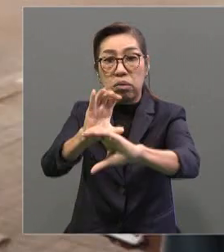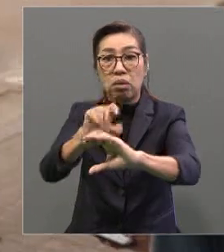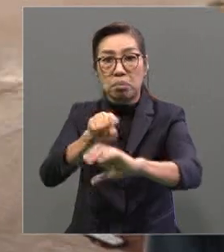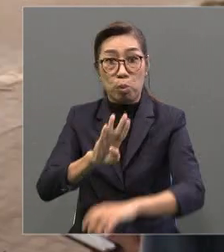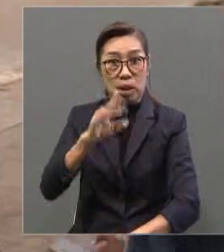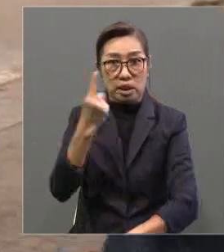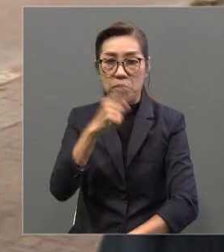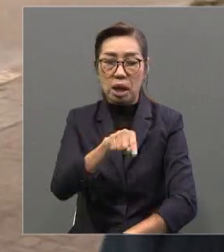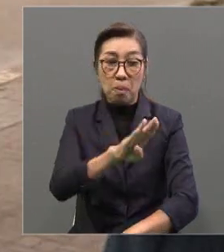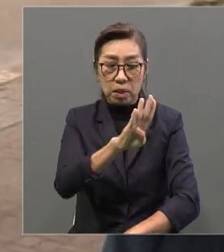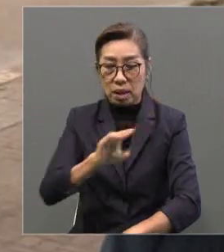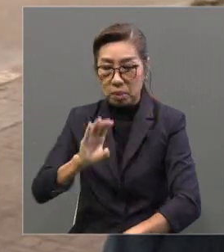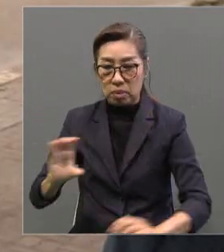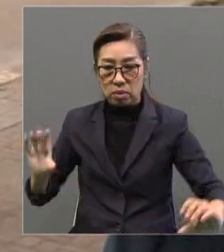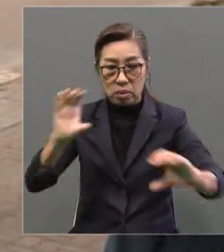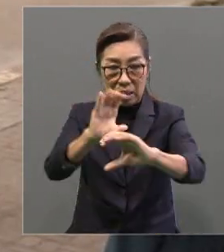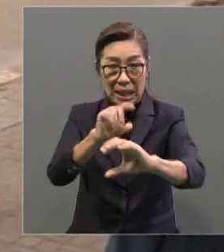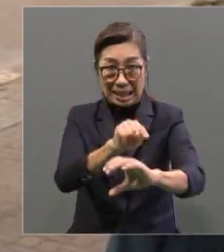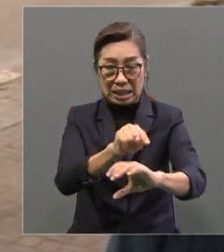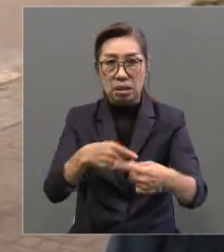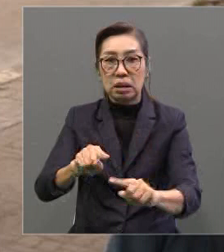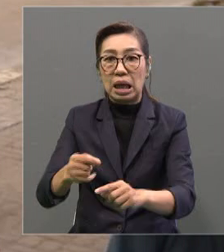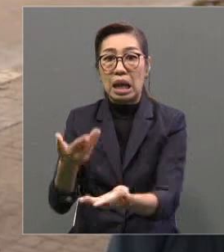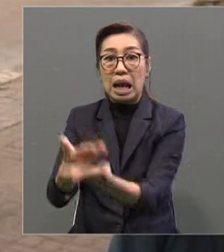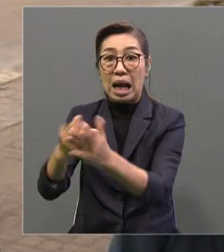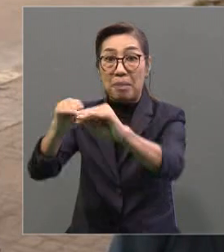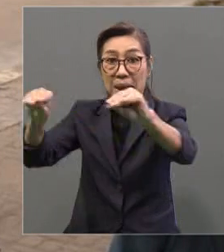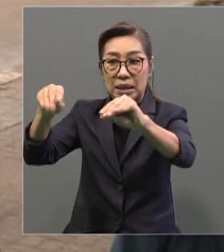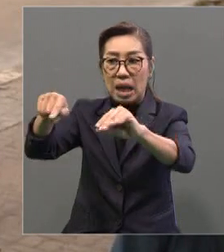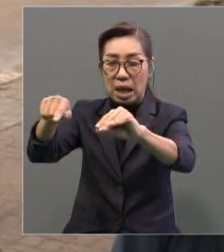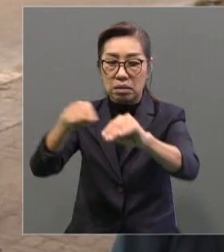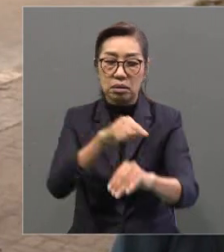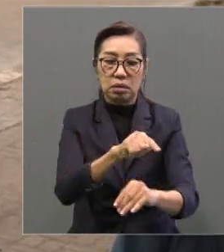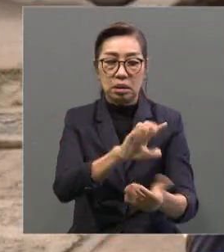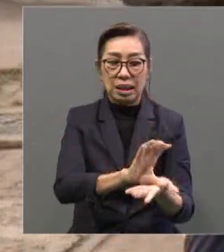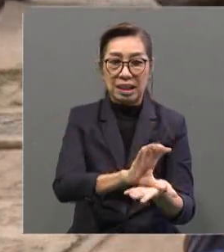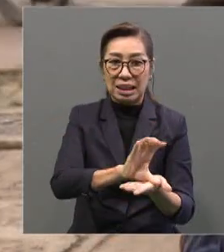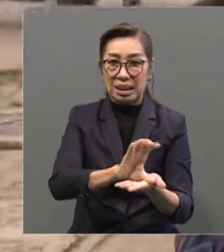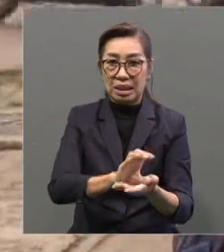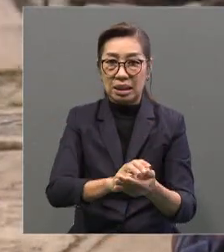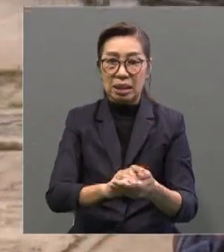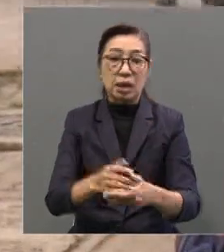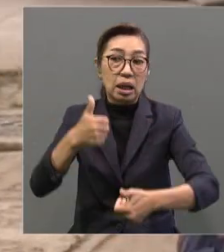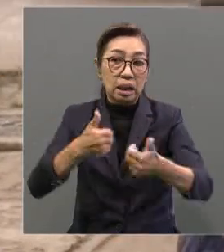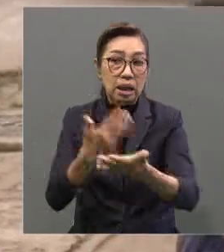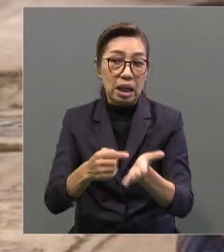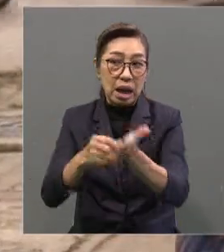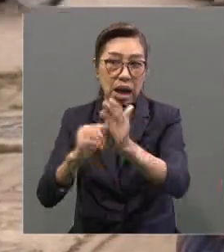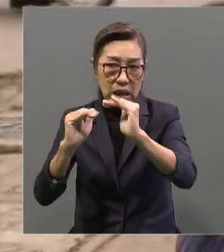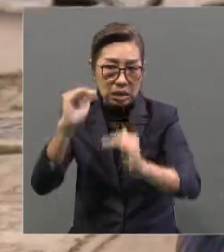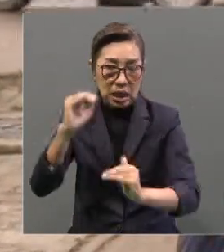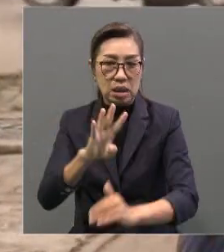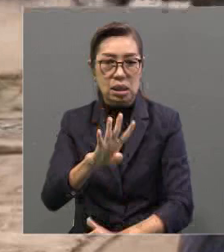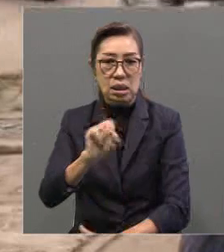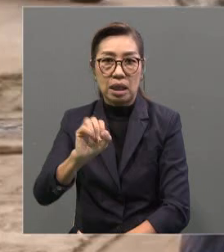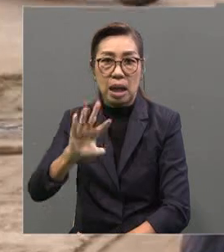มูลราคาประมูลเนี่ยห่างจากราคากลางเนี่ยเพียงแค่ 450,000 บาทเท่านั้นนั่นหมายความว่าบริ